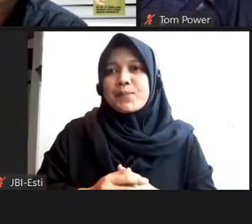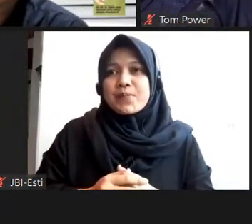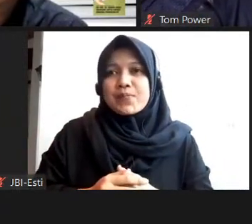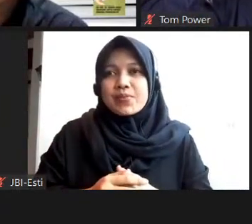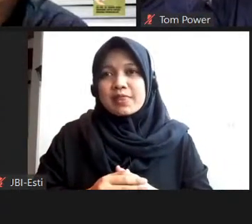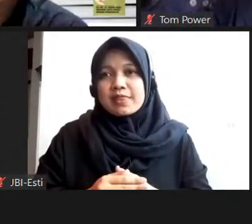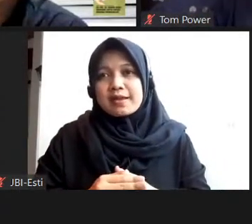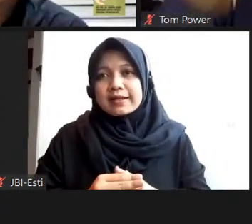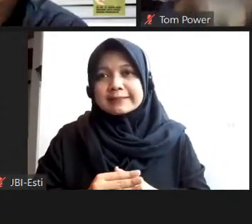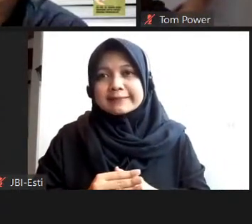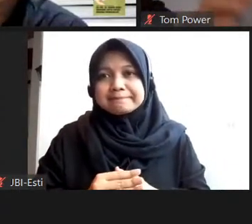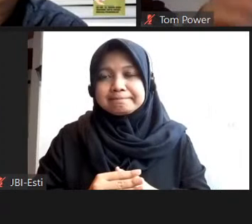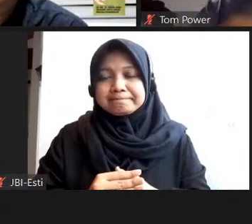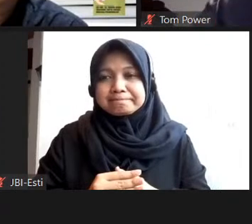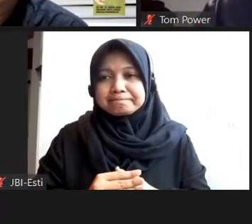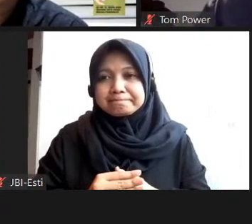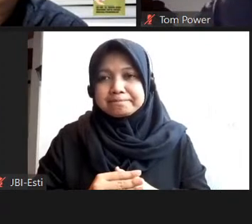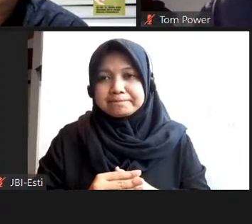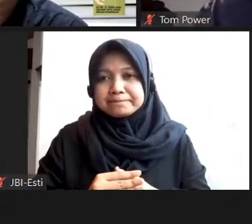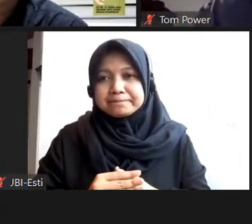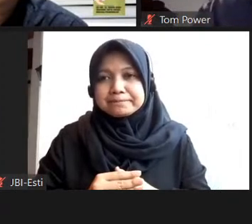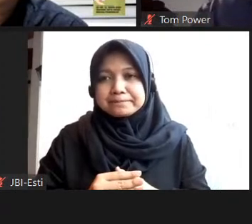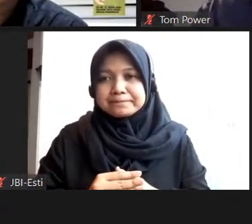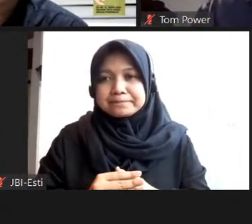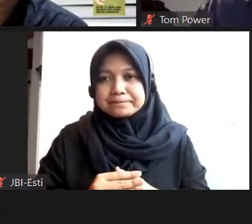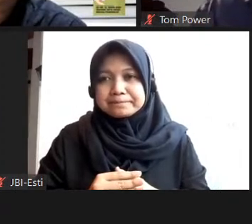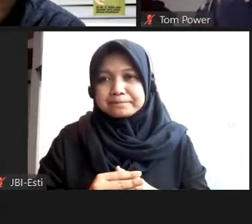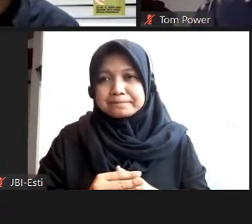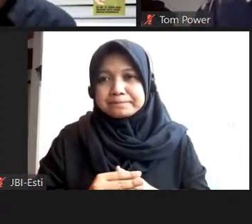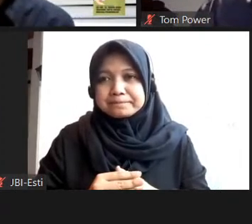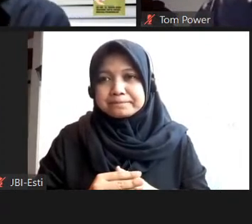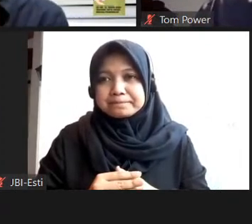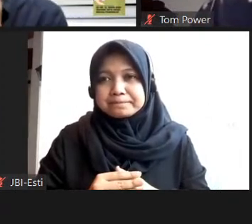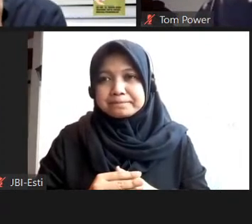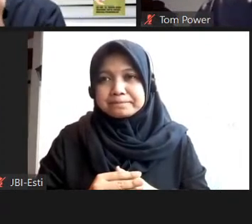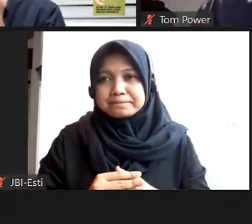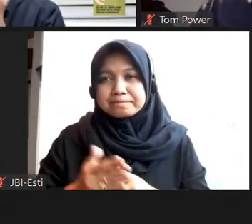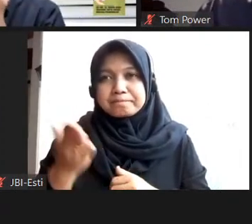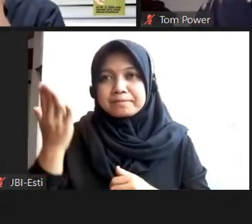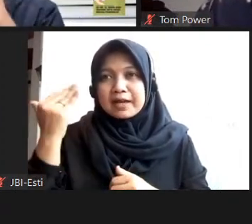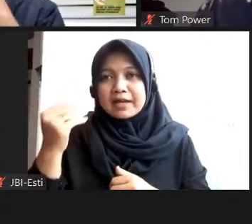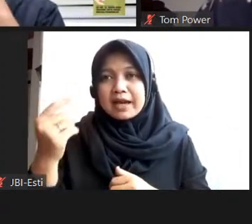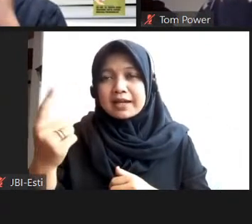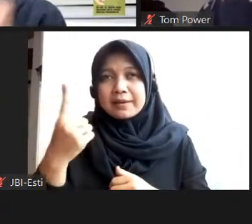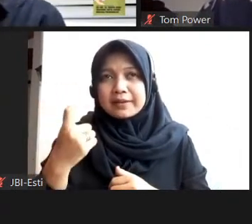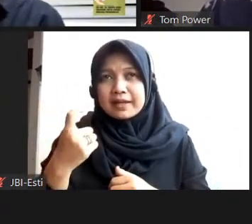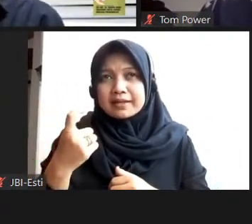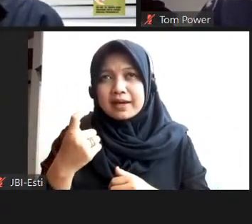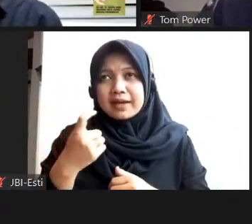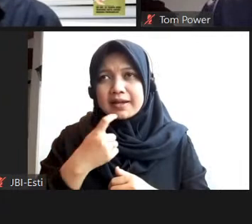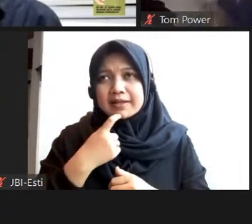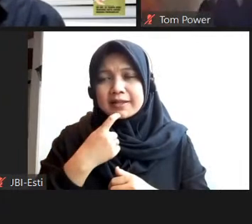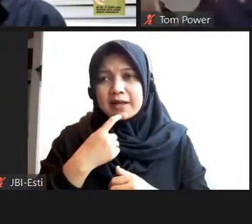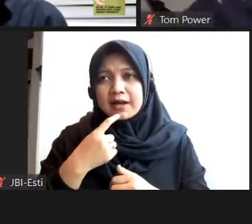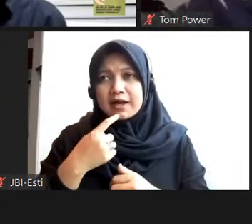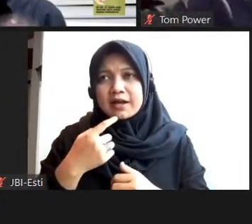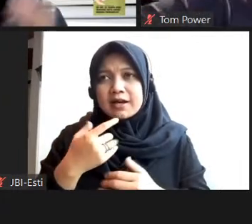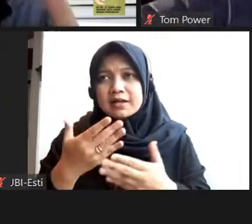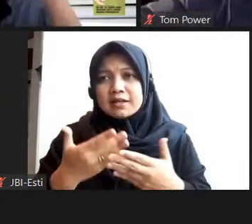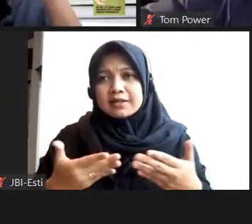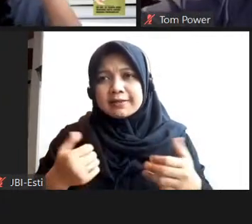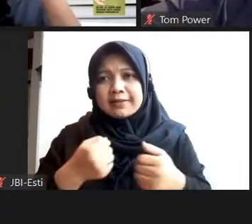Mungkin saya ada beberapa tadi pertanyaan soal peran masyarakat sipil ke depan, menjawab tantangan, dan seterusnya. Sehingga kalau poin dari